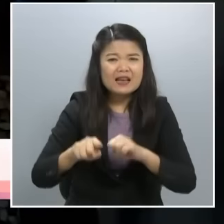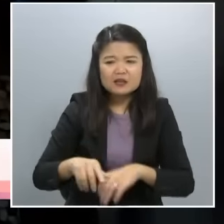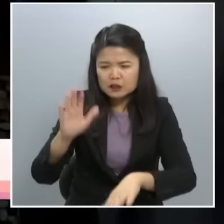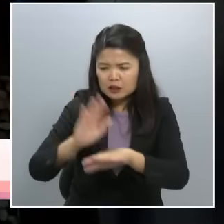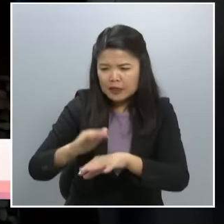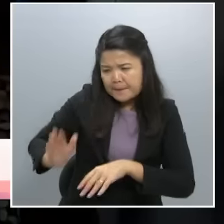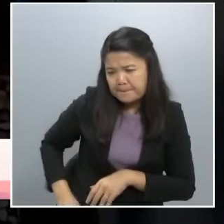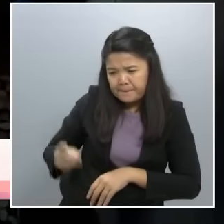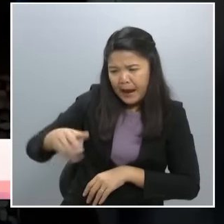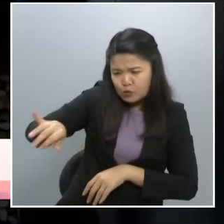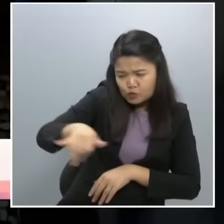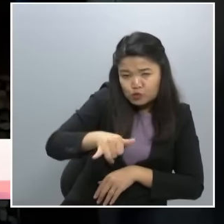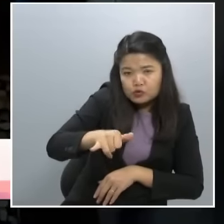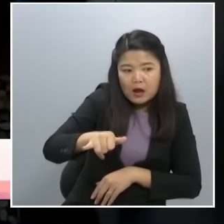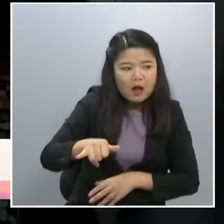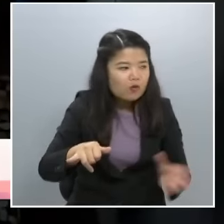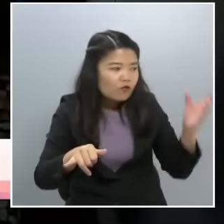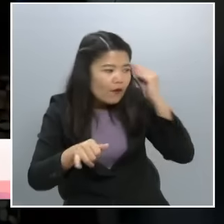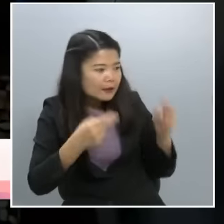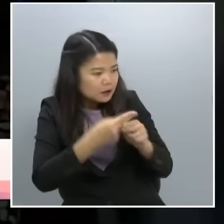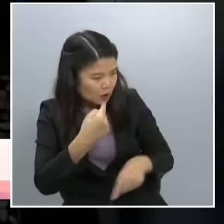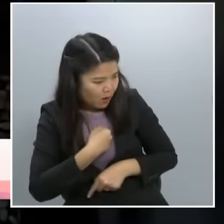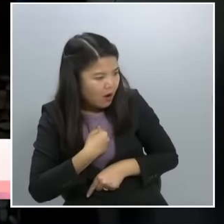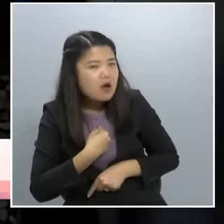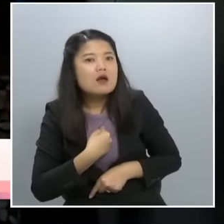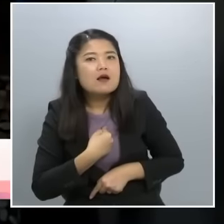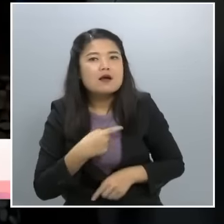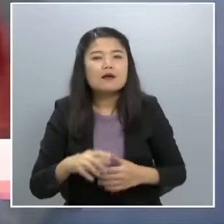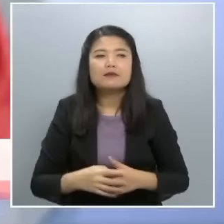าบ้านแต่นี่ไปได้ยินว่าเรียกชื่อธงค่ะ เนี่ยครับคุณผู้ชมครับ